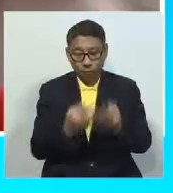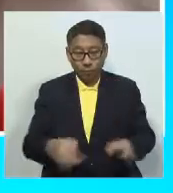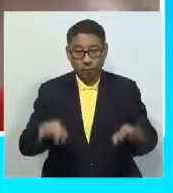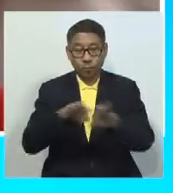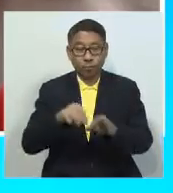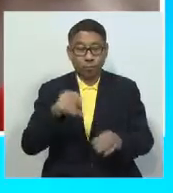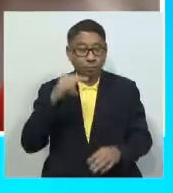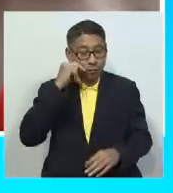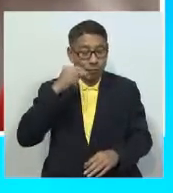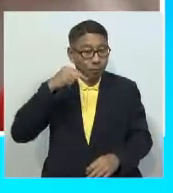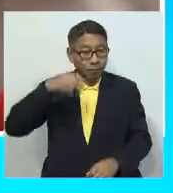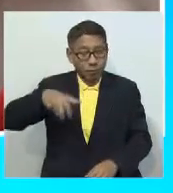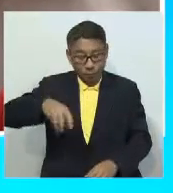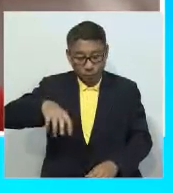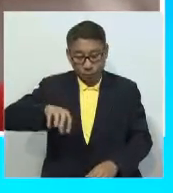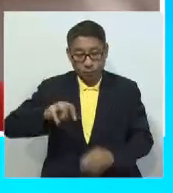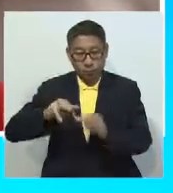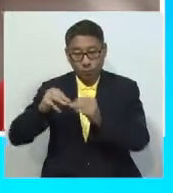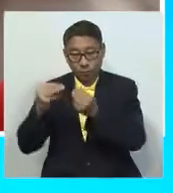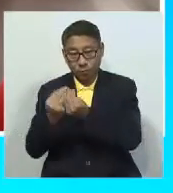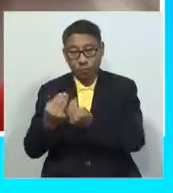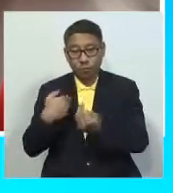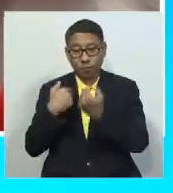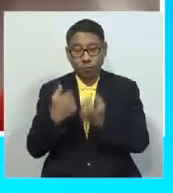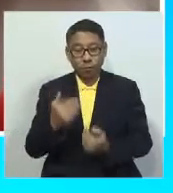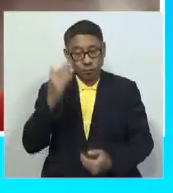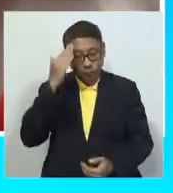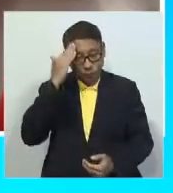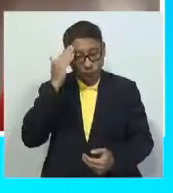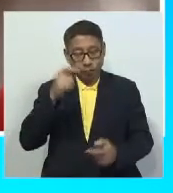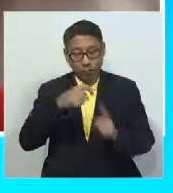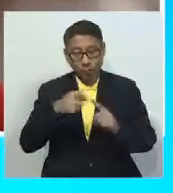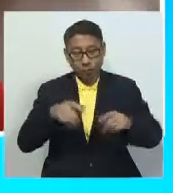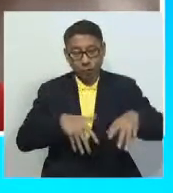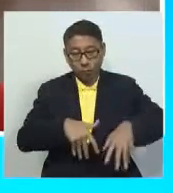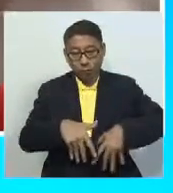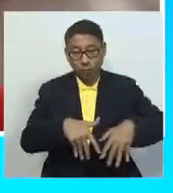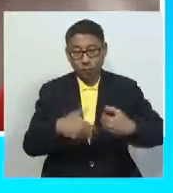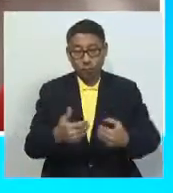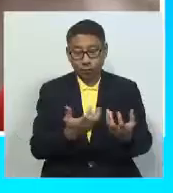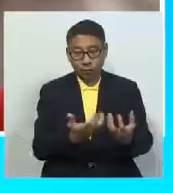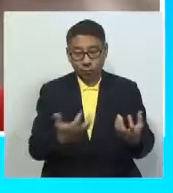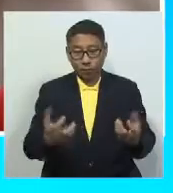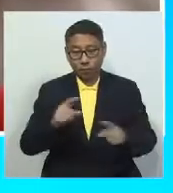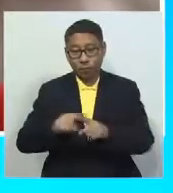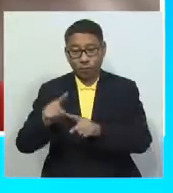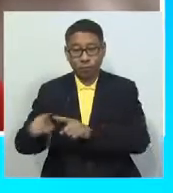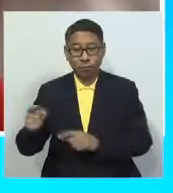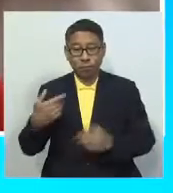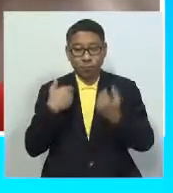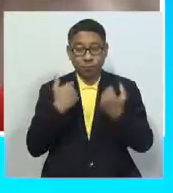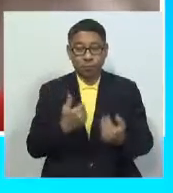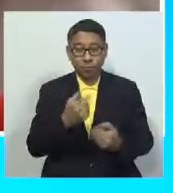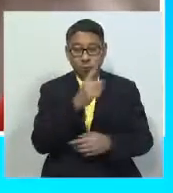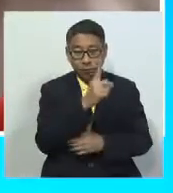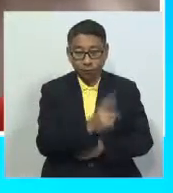ล่งผลิตน้ำประปาหมู่บ้านด้วยนะครับณขณะนี้ก็ได้ทราบจากพี่น้องประชาชนว่ามีวัสดุอุปกรณ์บางตัวและบางชิ้นเนี่ย